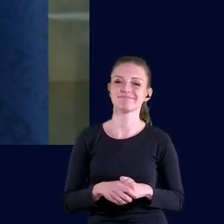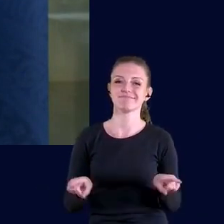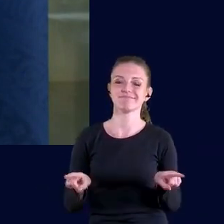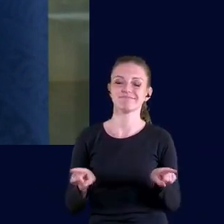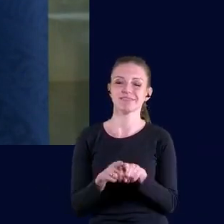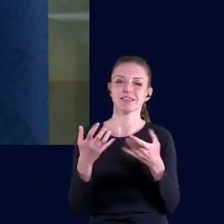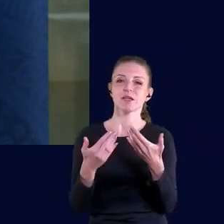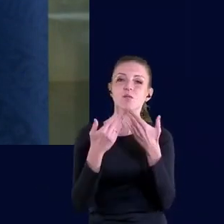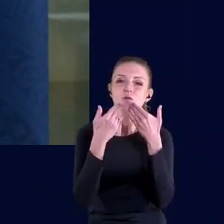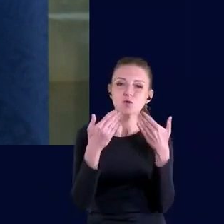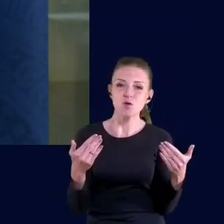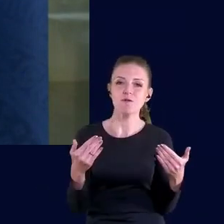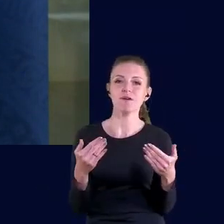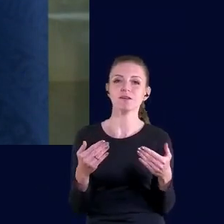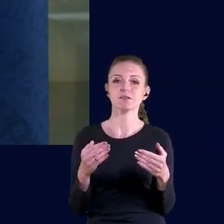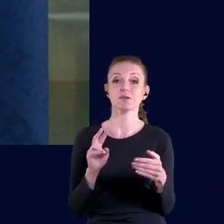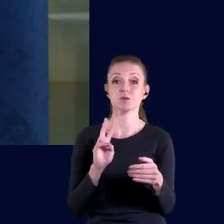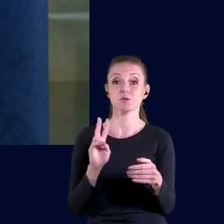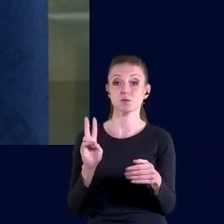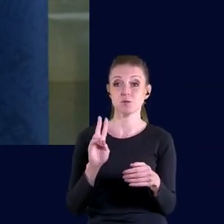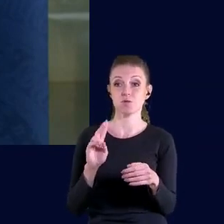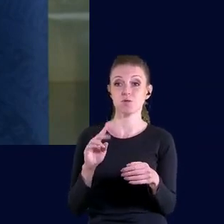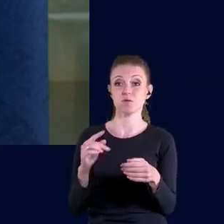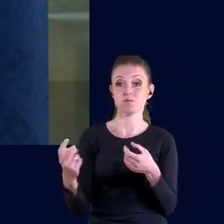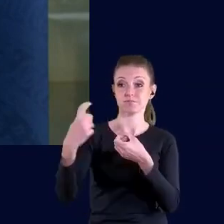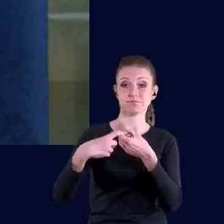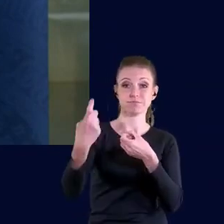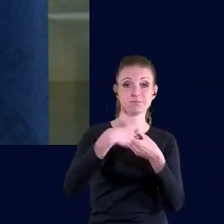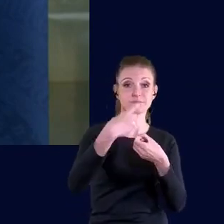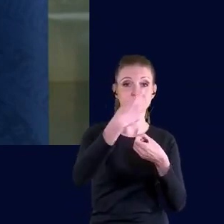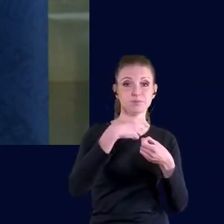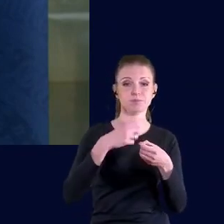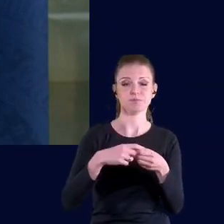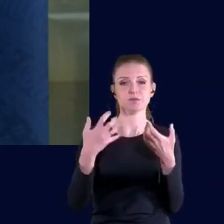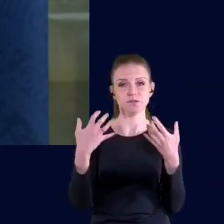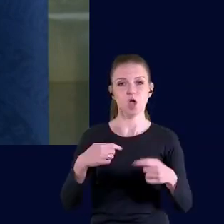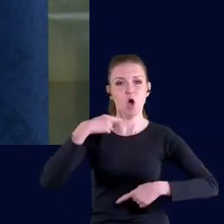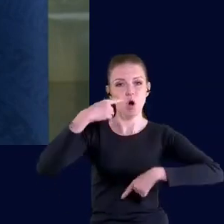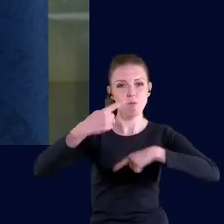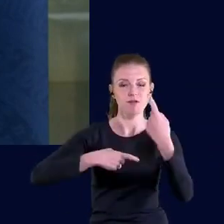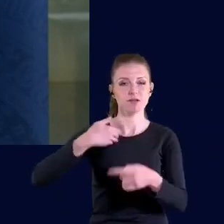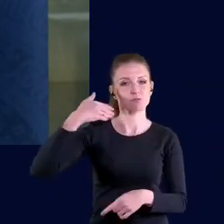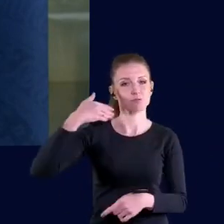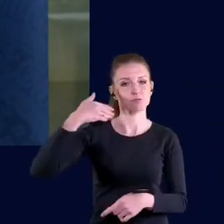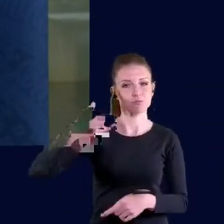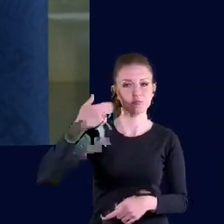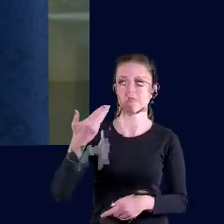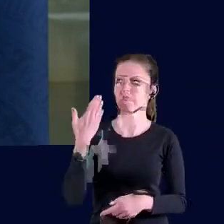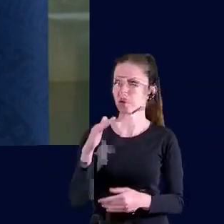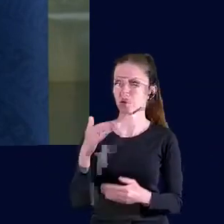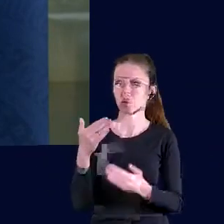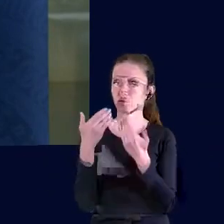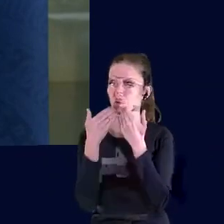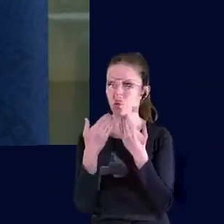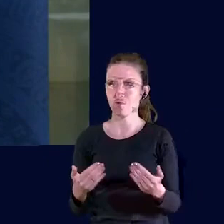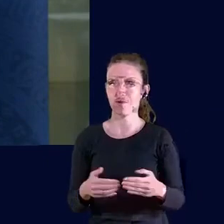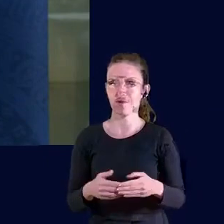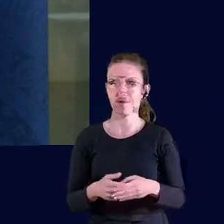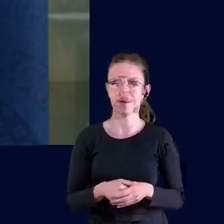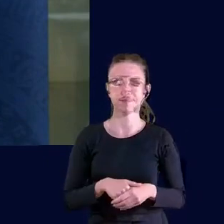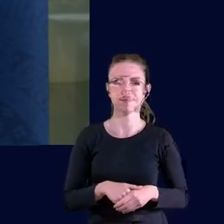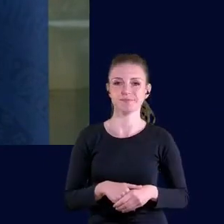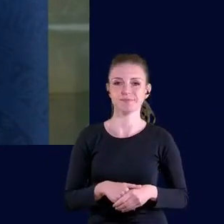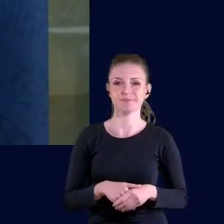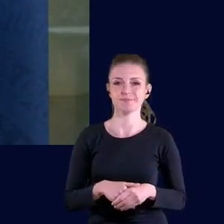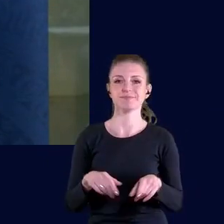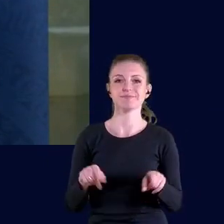wszystkim prelegentom za to że się zgodzili u nas wstąpić na a ci tutaj chciałem też